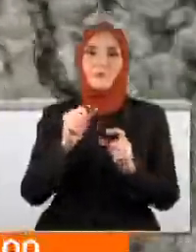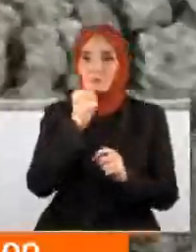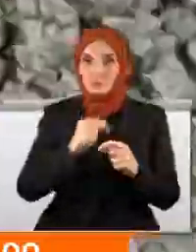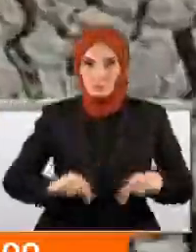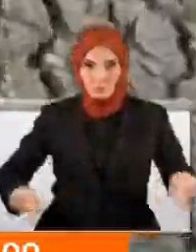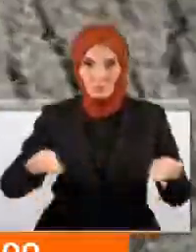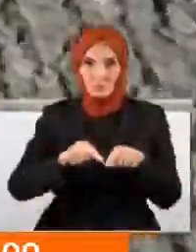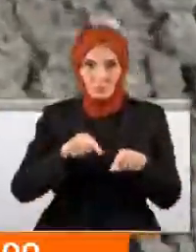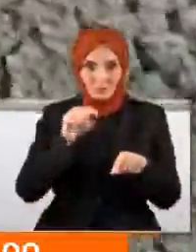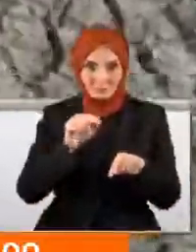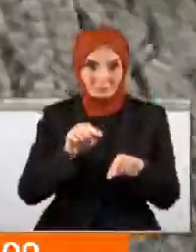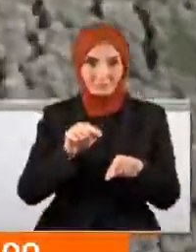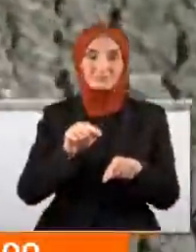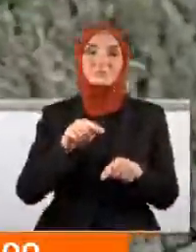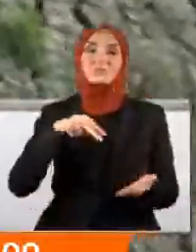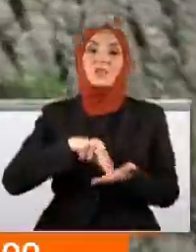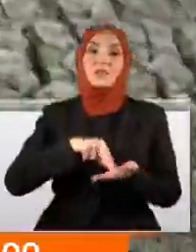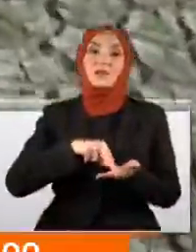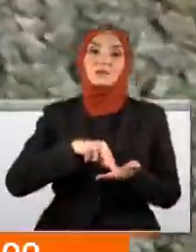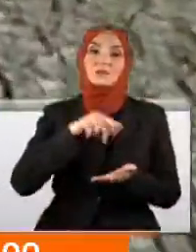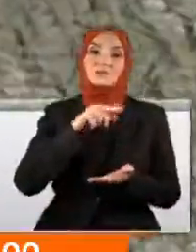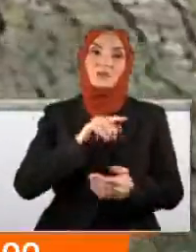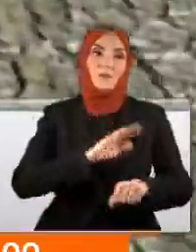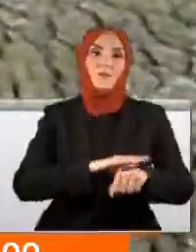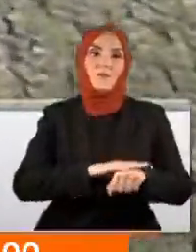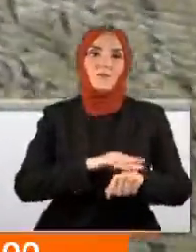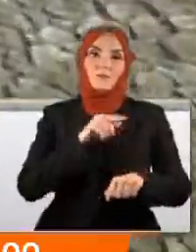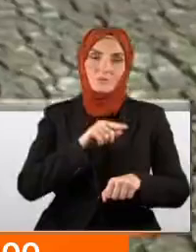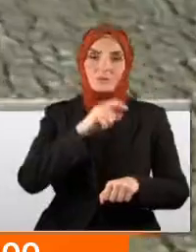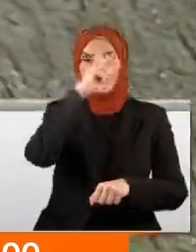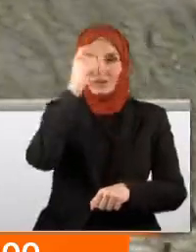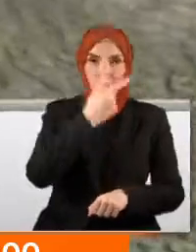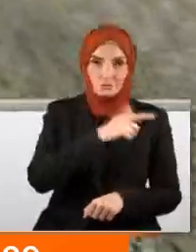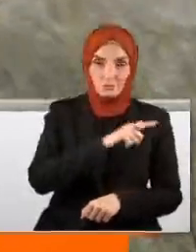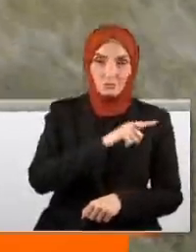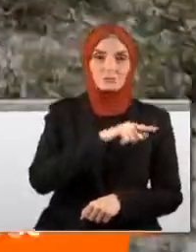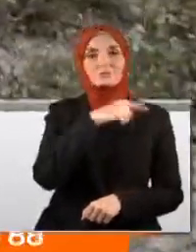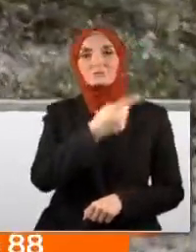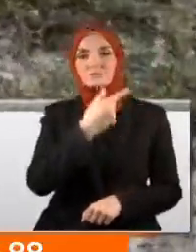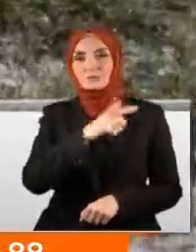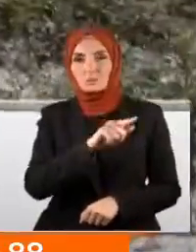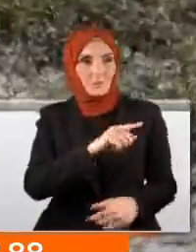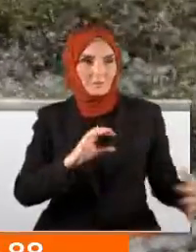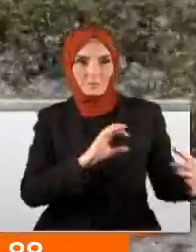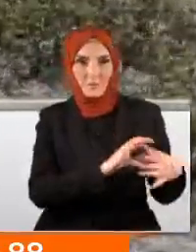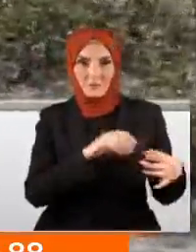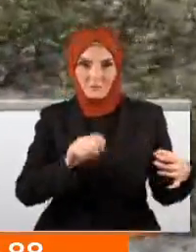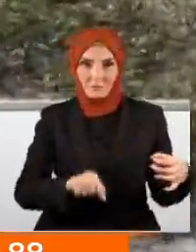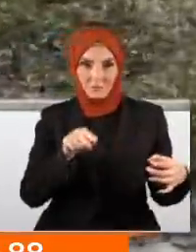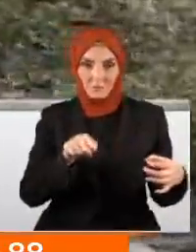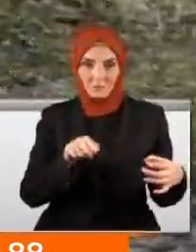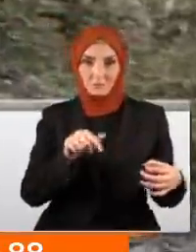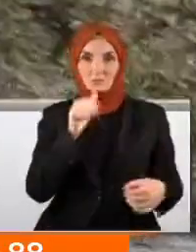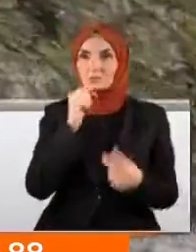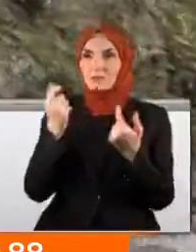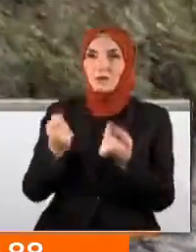nokta Yazlık Köyü ve Örencik Köyü'nü birbirine bağlıyordu. Kuraklığın etkisiyle gölde su çekildi ve iki köyün sakinleri